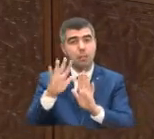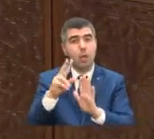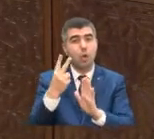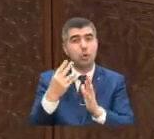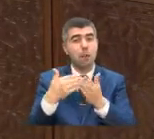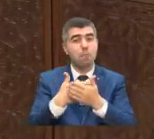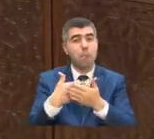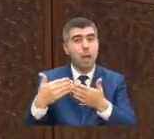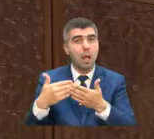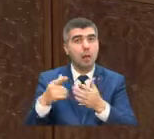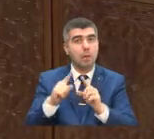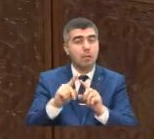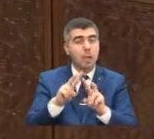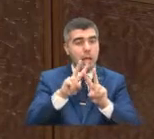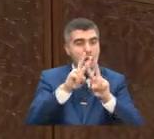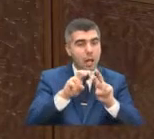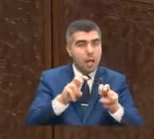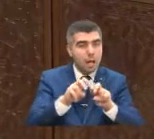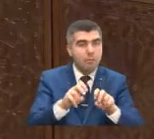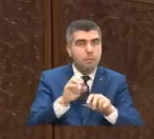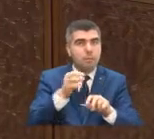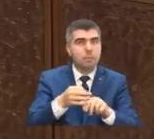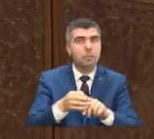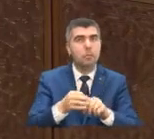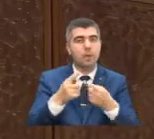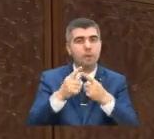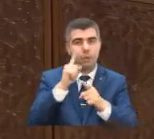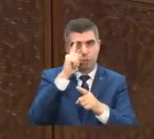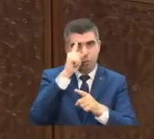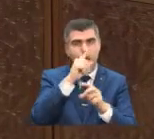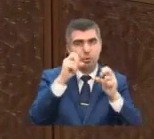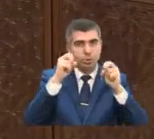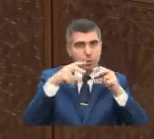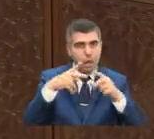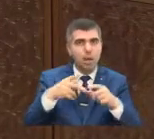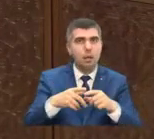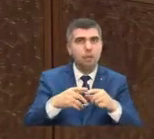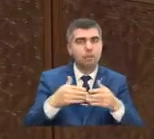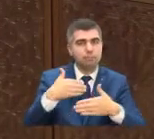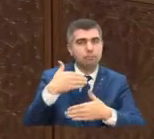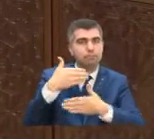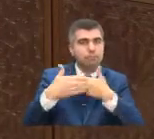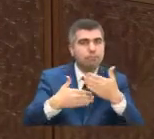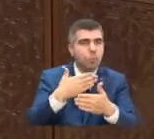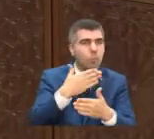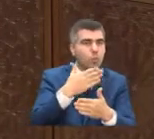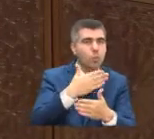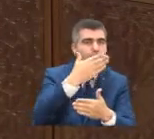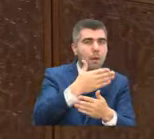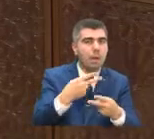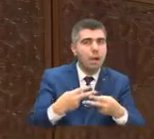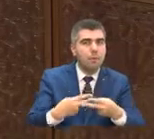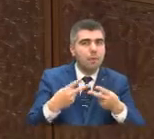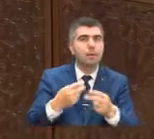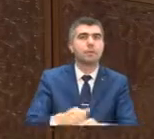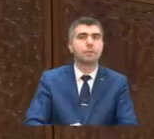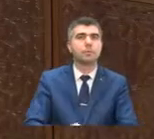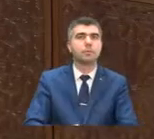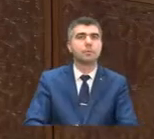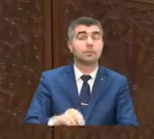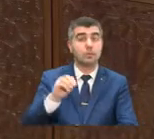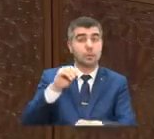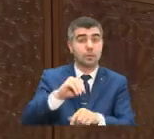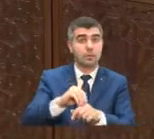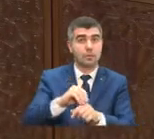ما كتبش اننا نكتشفوا يعني، ولكن كاين يعني مبشرات كنتمنى ان شاء الله انها تعاوننا في هذا المجال. باغي نقول للساده